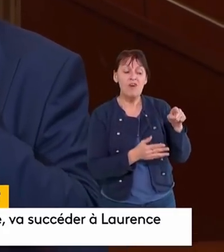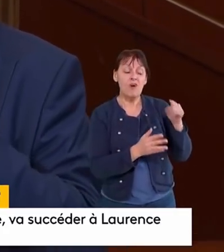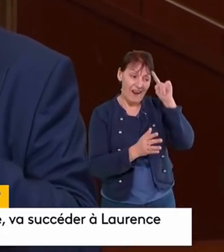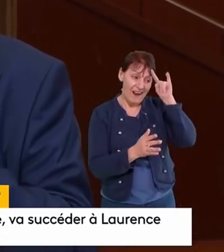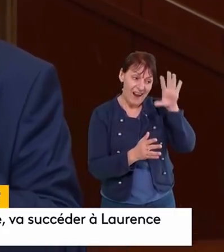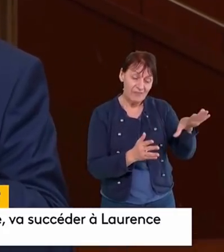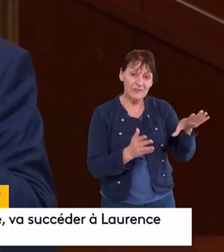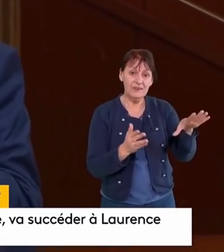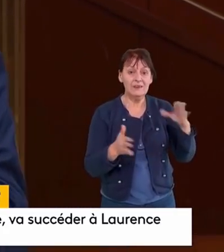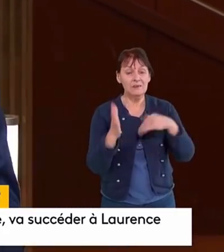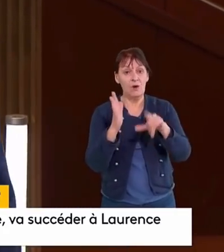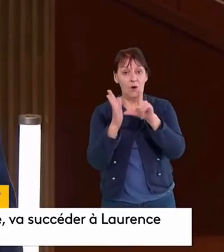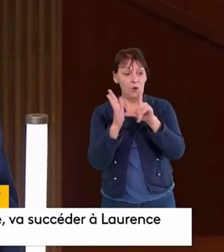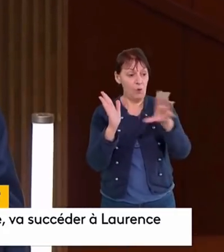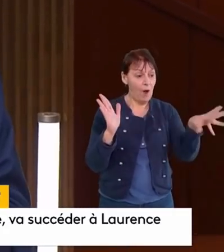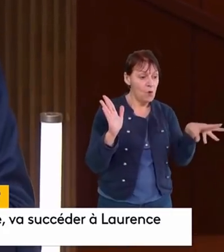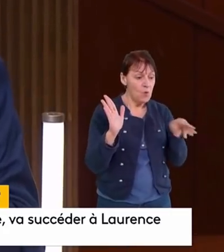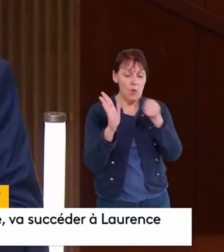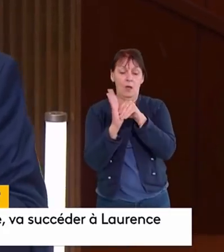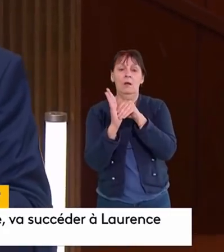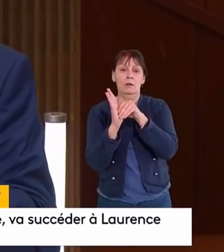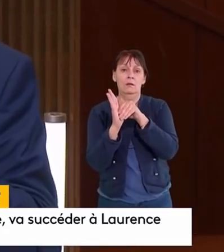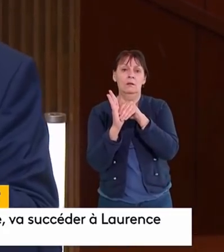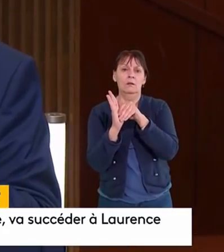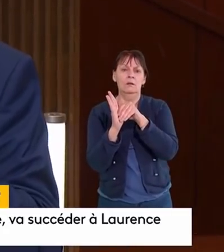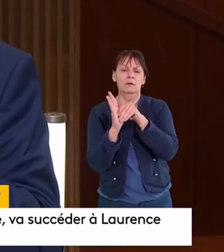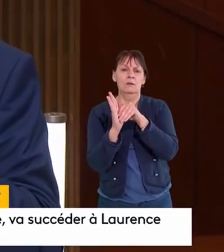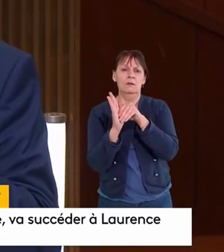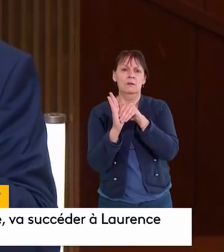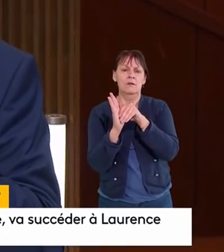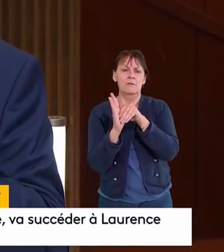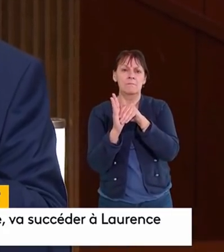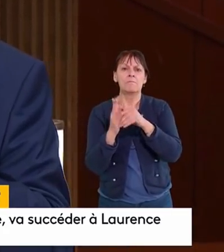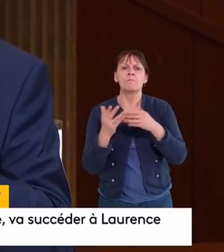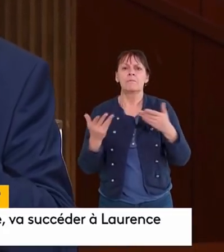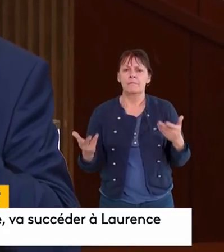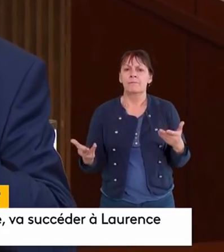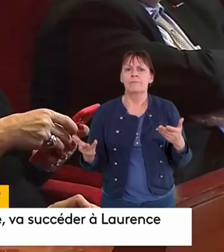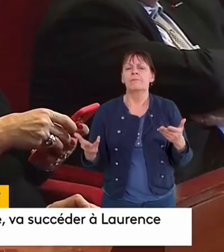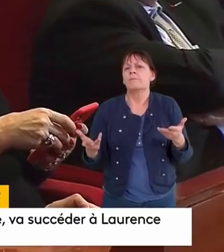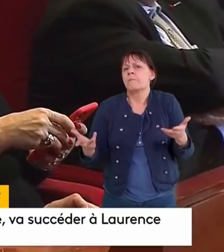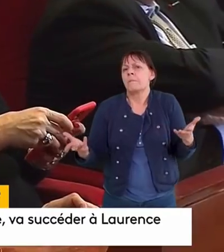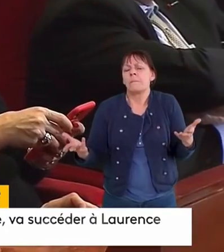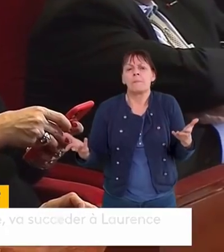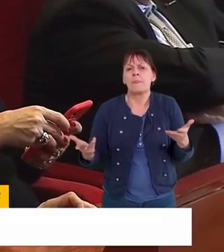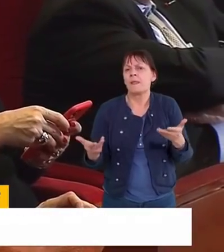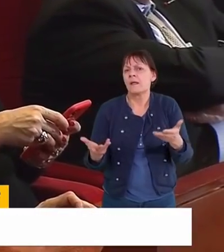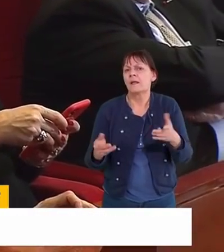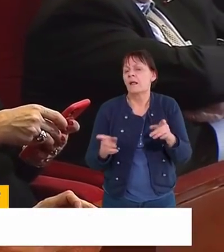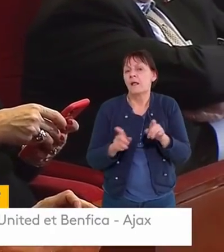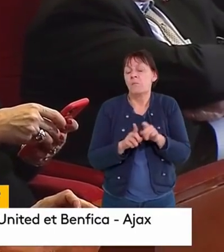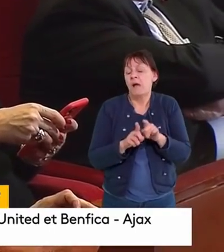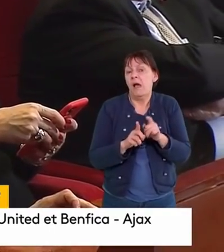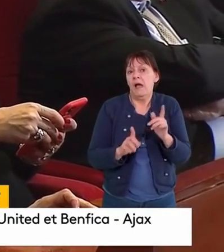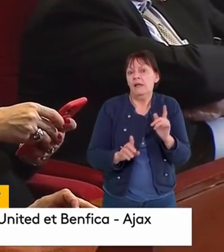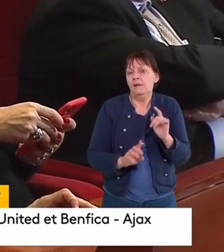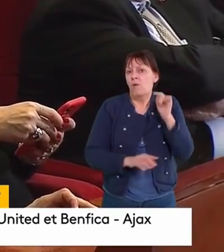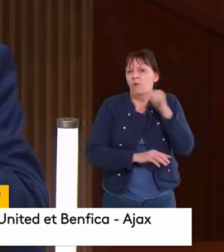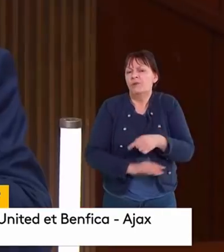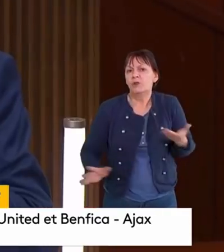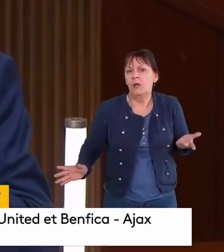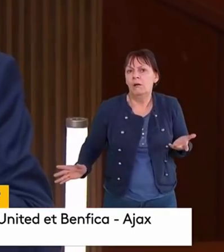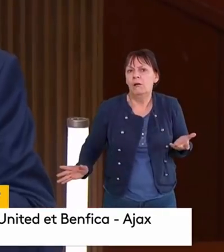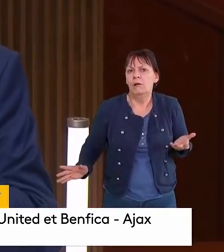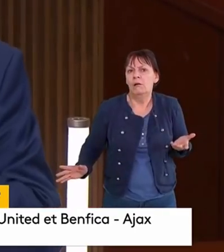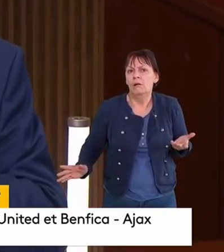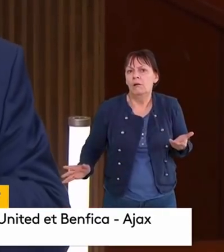dans l'élaboration de la loi. C'est-à-dire que nous le faisons, c'est comme une exigence, c'est de faire en sorte qu'à